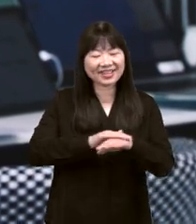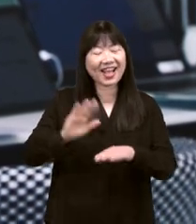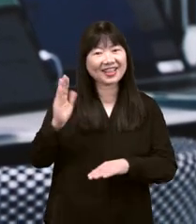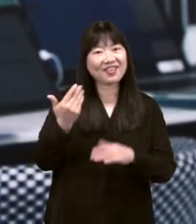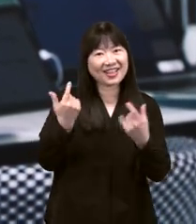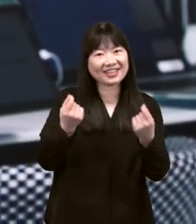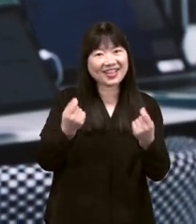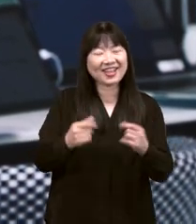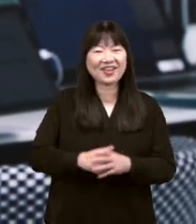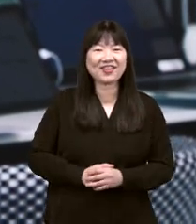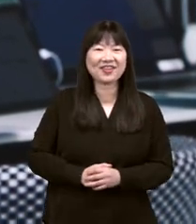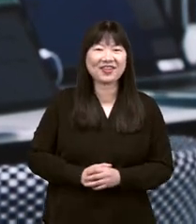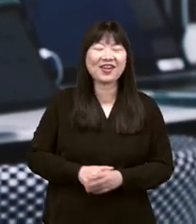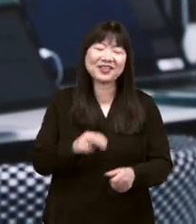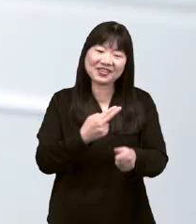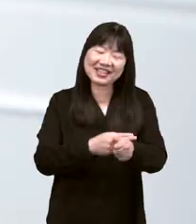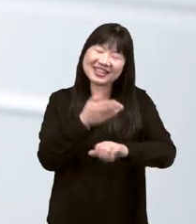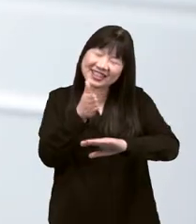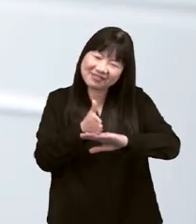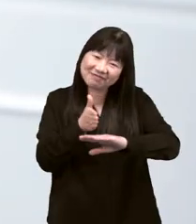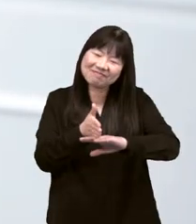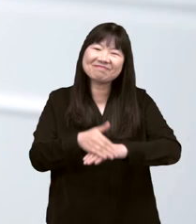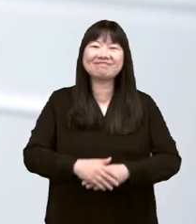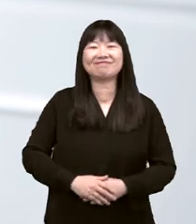같아요. 감사합니다, 선생님.